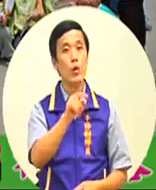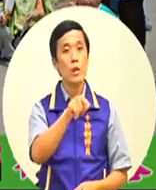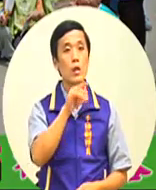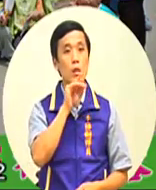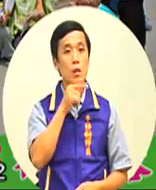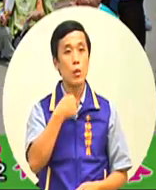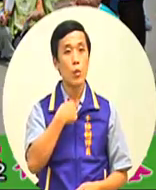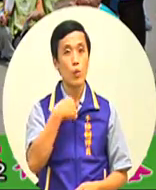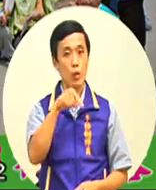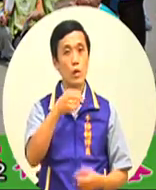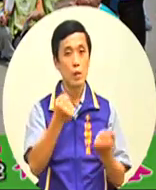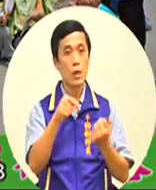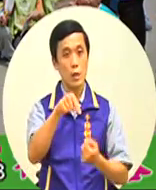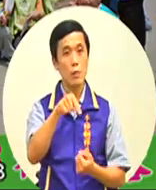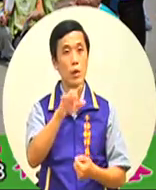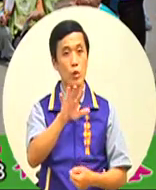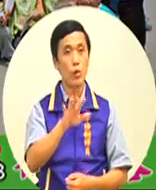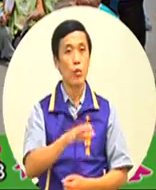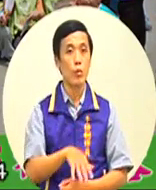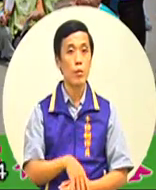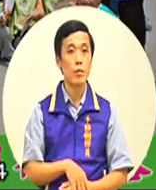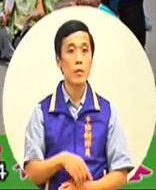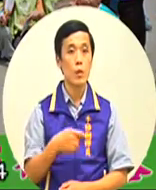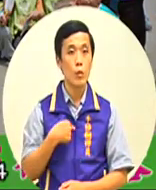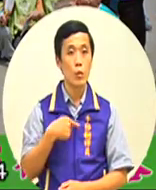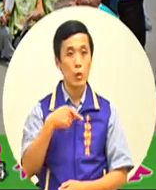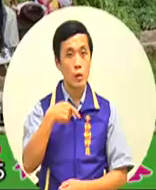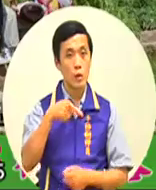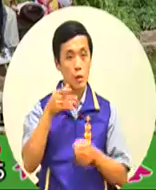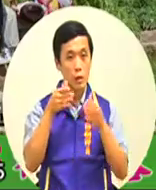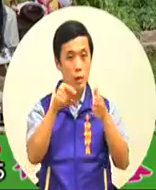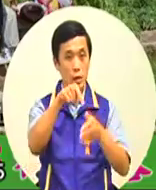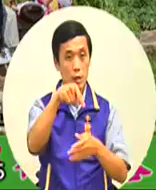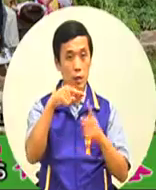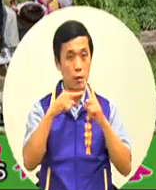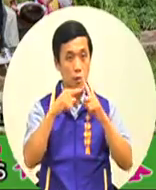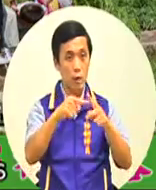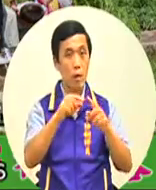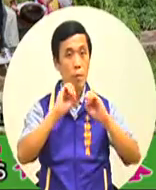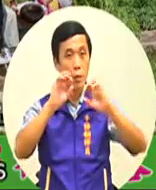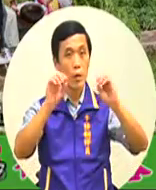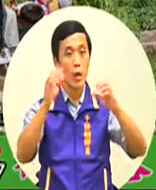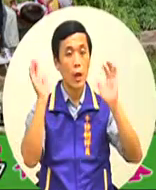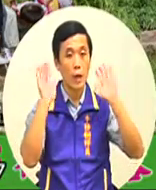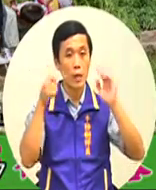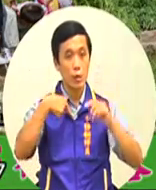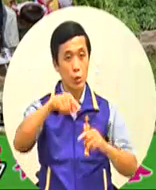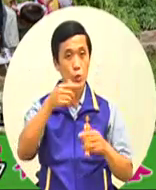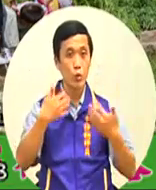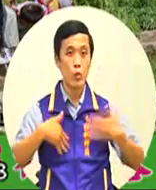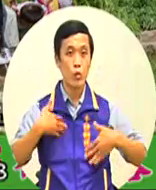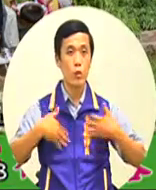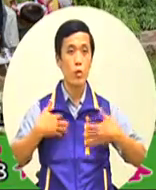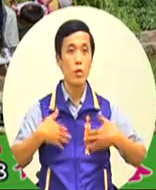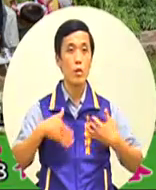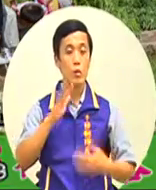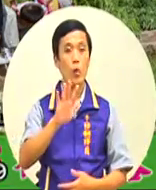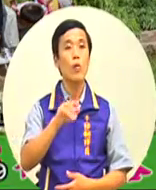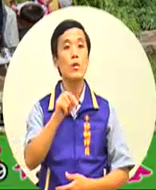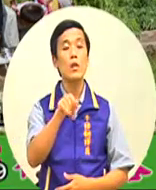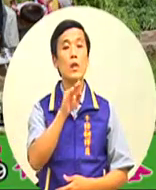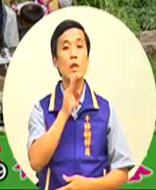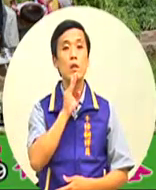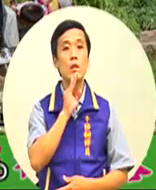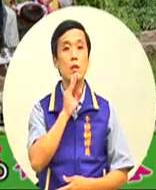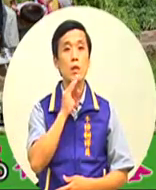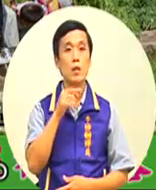人哈，在其中啊，那我们就在那边做宣导啊，小朋友去都好开心。那这个都是啊，这是我